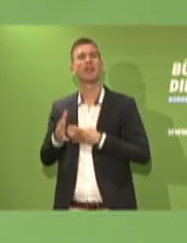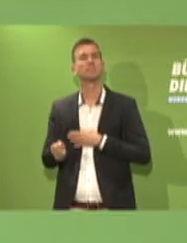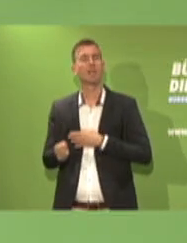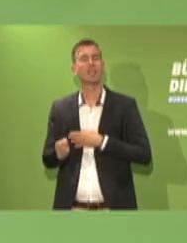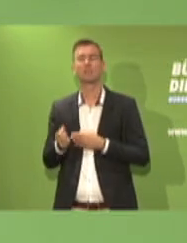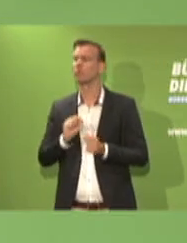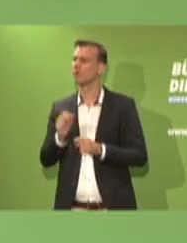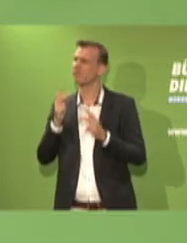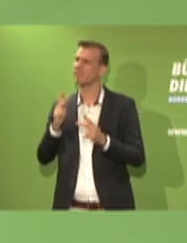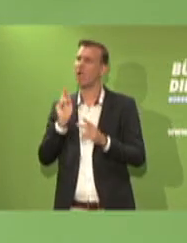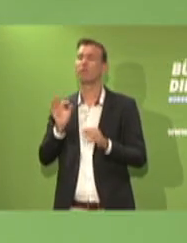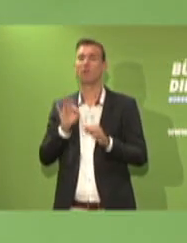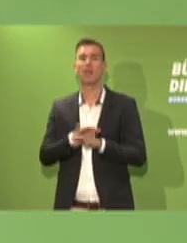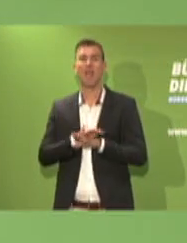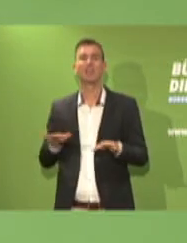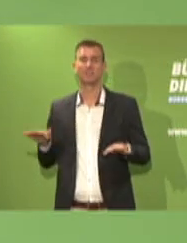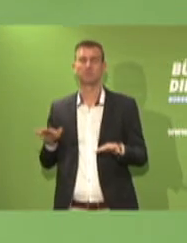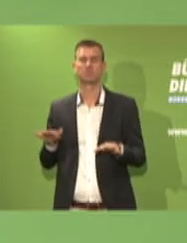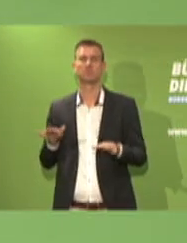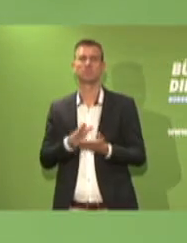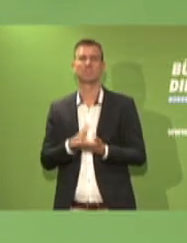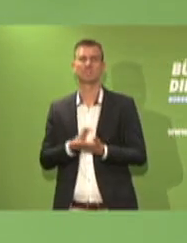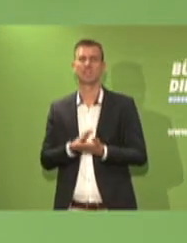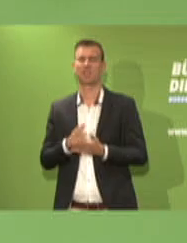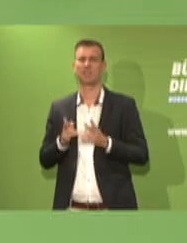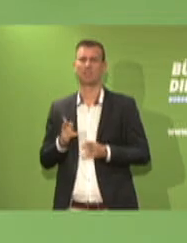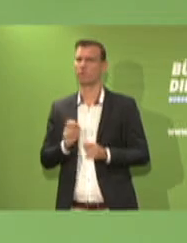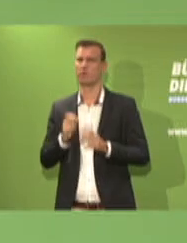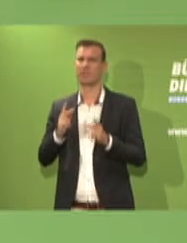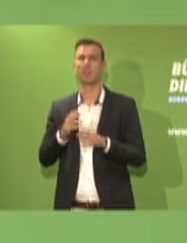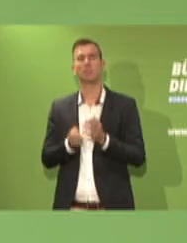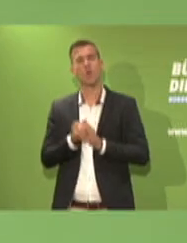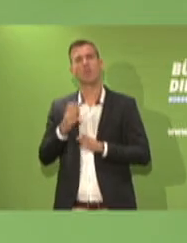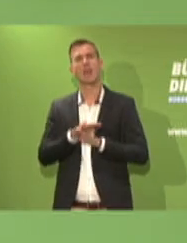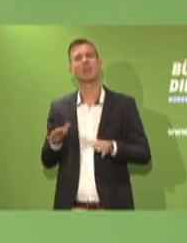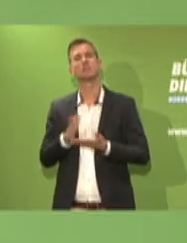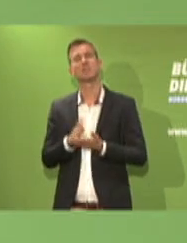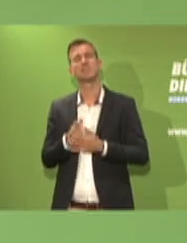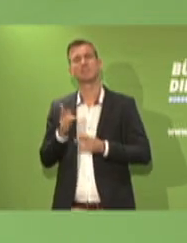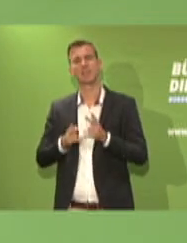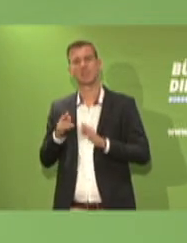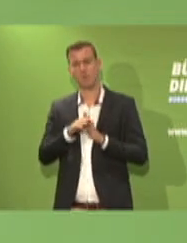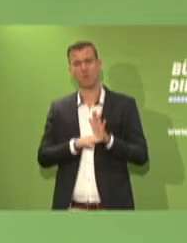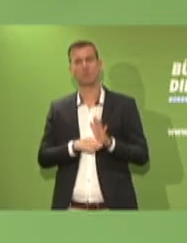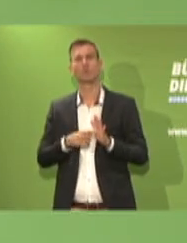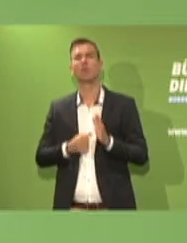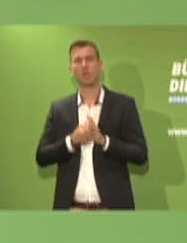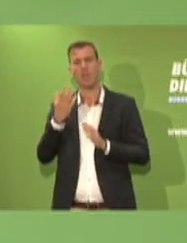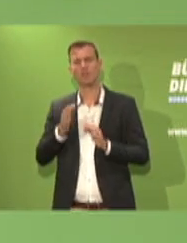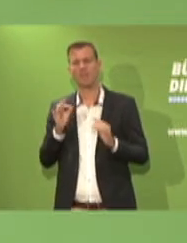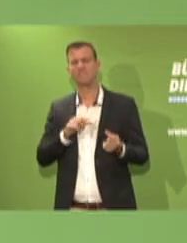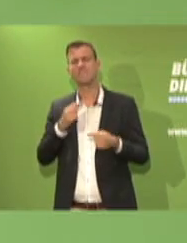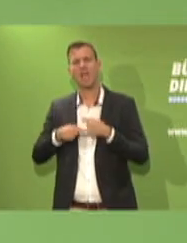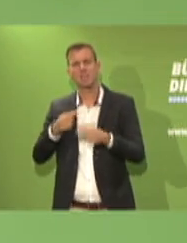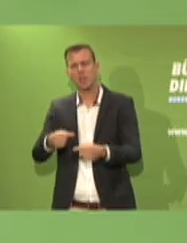entscheidend, so auch beim Landesschiedsgericht. Mit der neuen Landesschiedsgerichtsordnung haben wir einen Wegweiser für eine mögliche Verhandlung und die Struktur